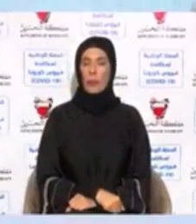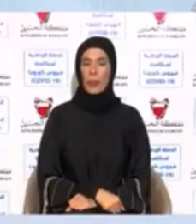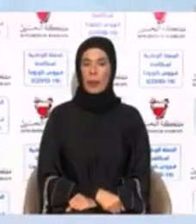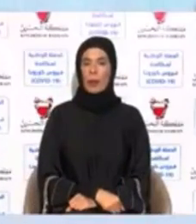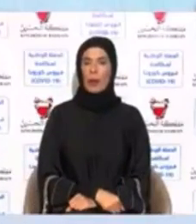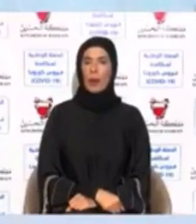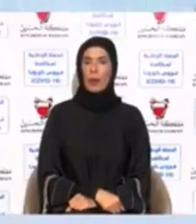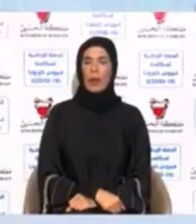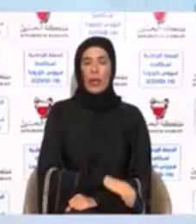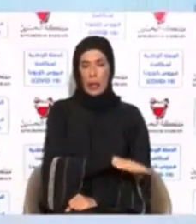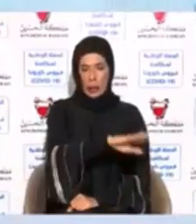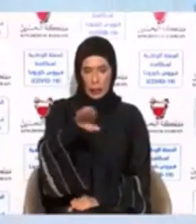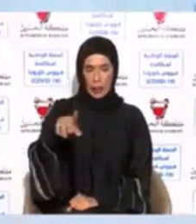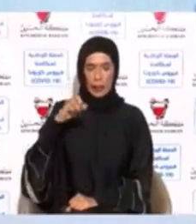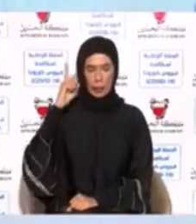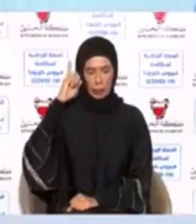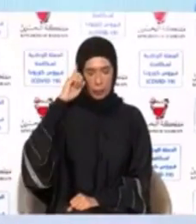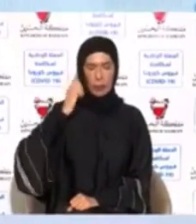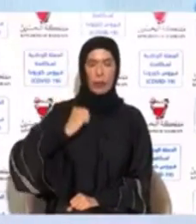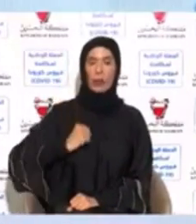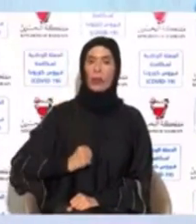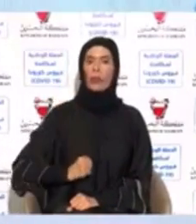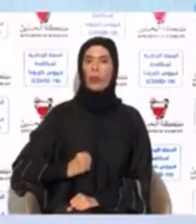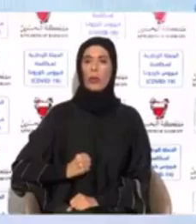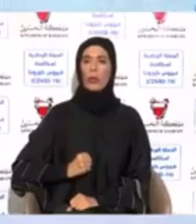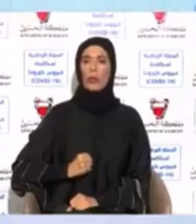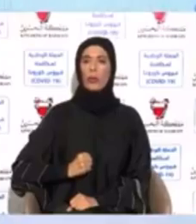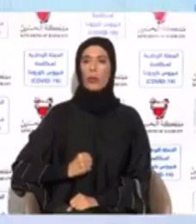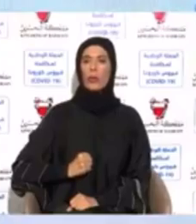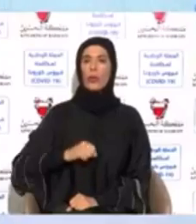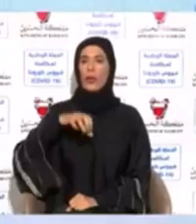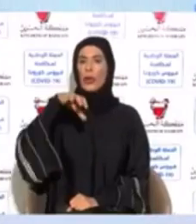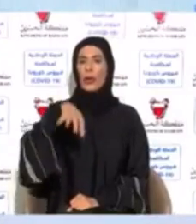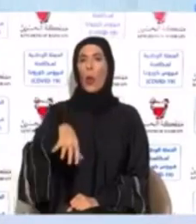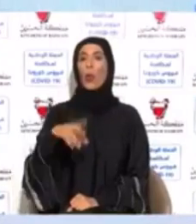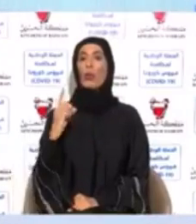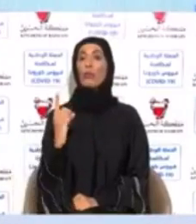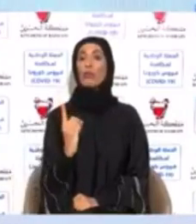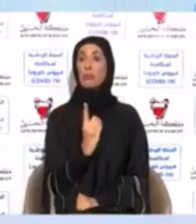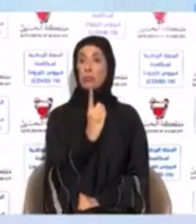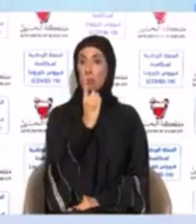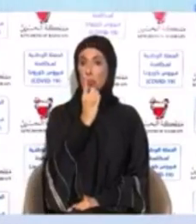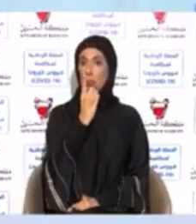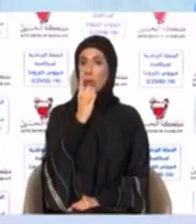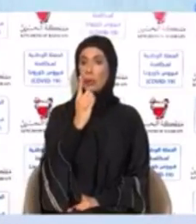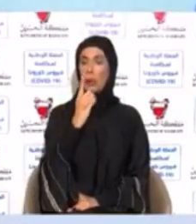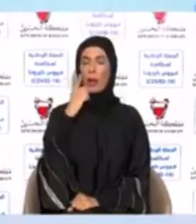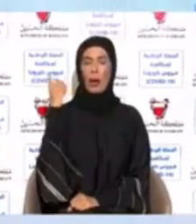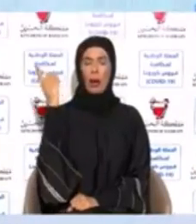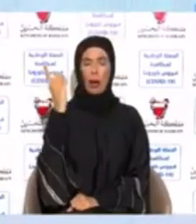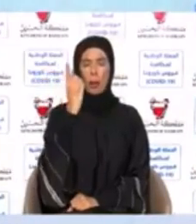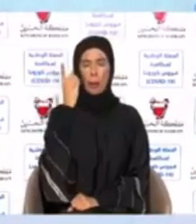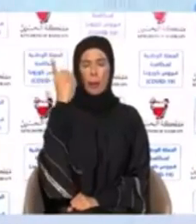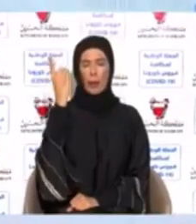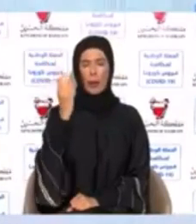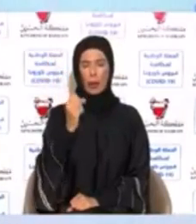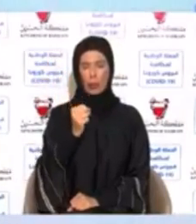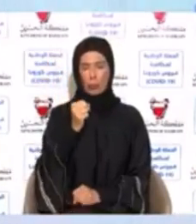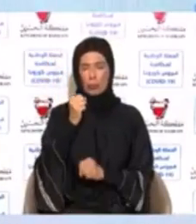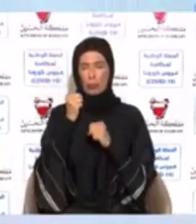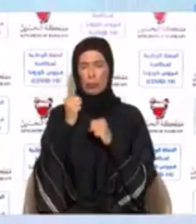لا يخفى عليكم، مملكة البحرين ليست هي الدولة الوحيدة، بل العالم بأسره يعاني